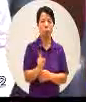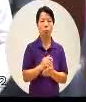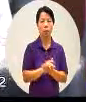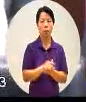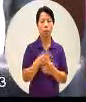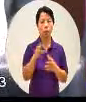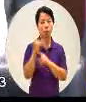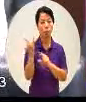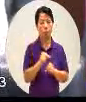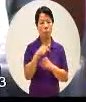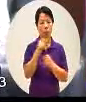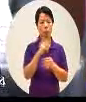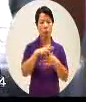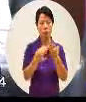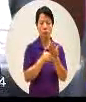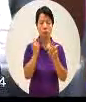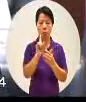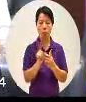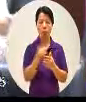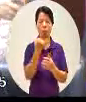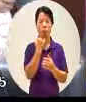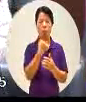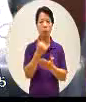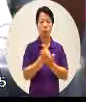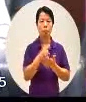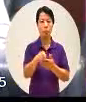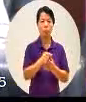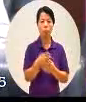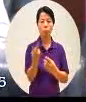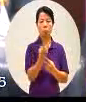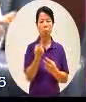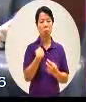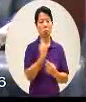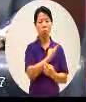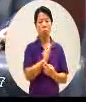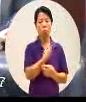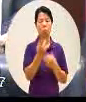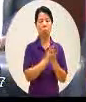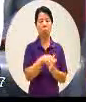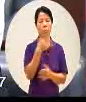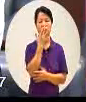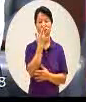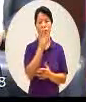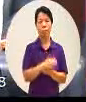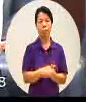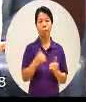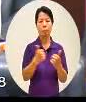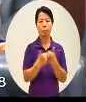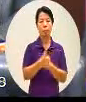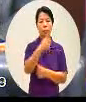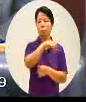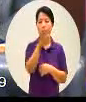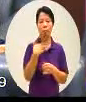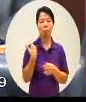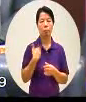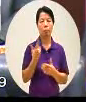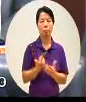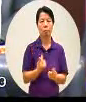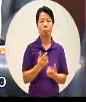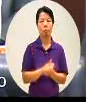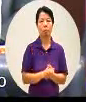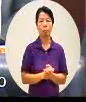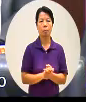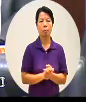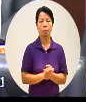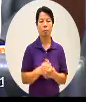的？因为处长回答这样子，我们两个都听不懂，真正我不告不傻傻，连我议长可能也听不懂吧。